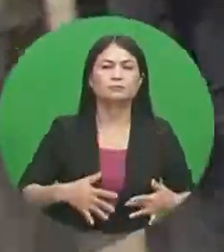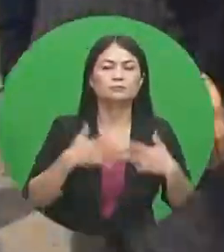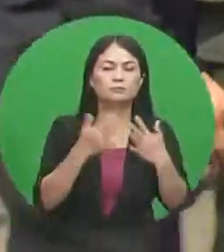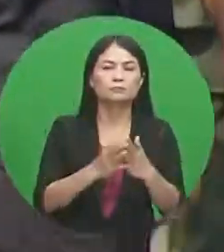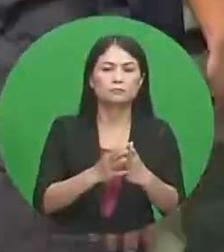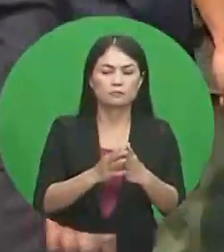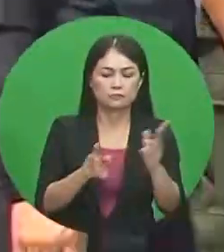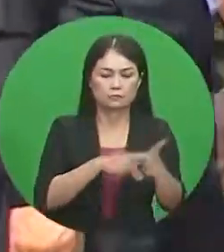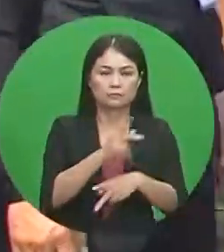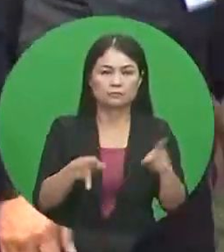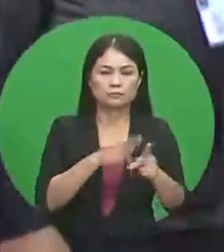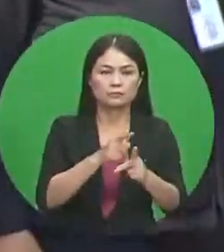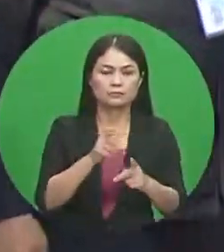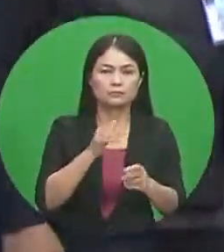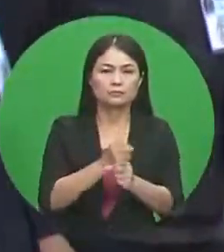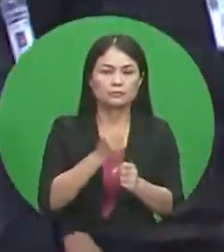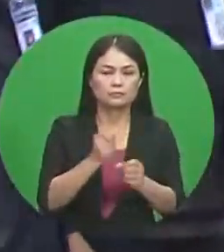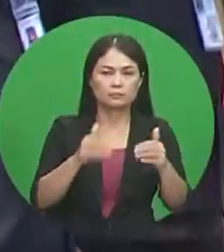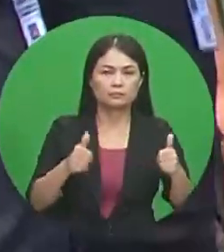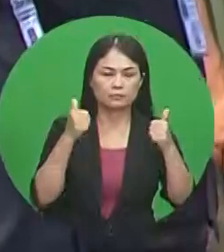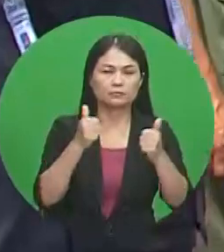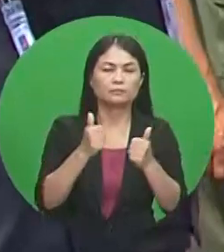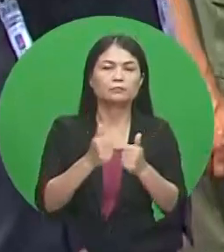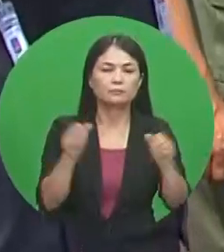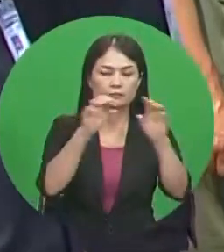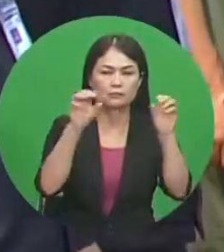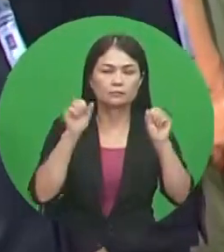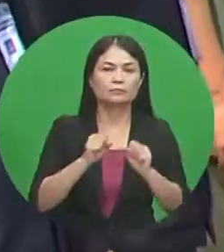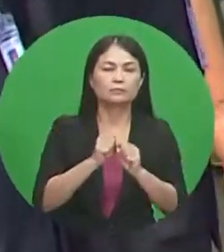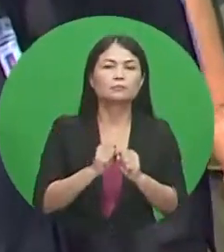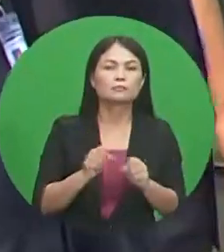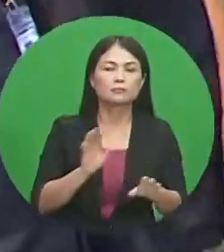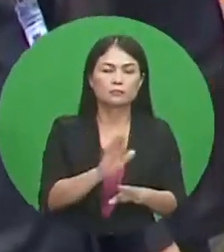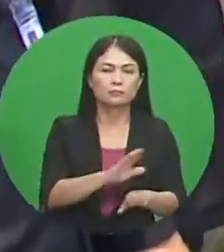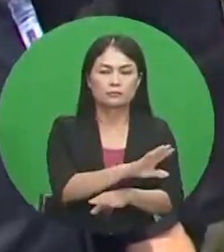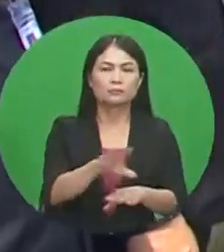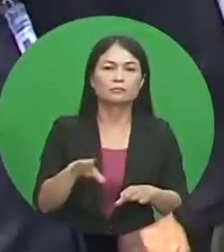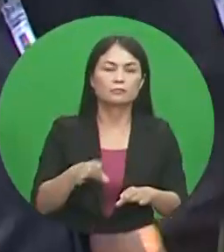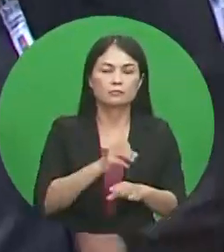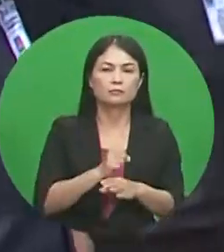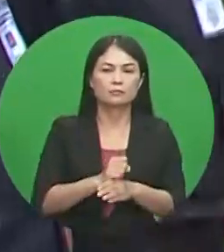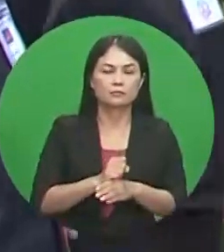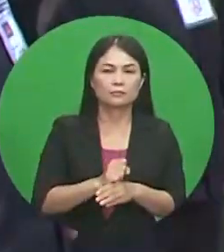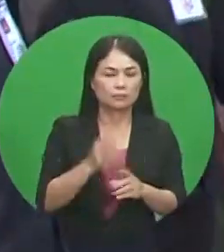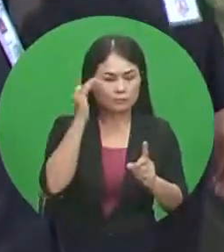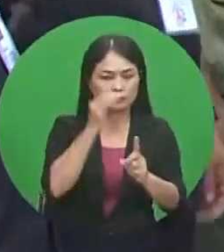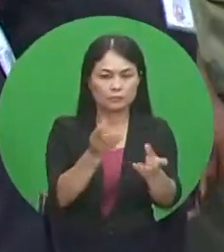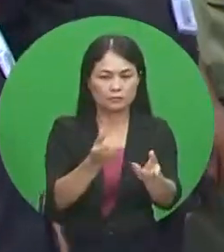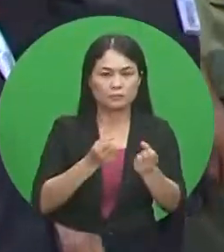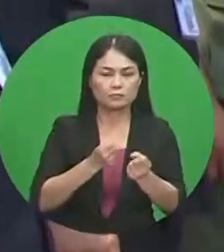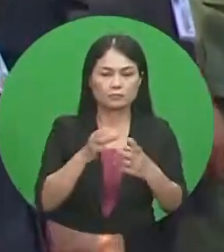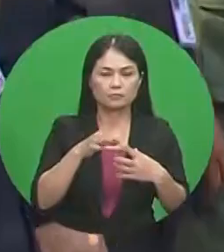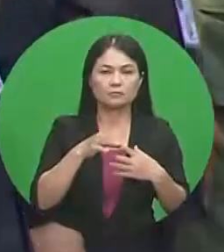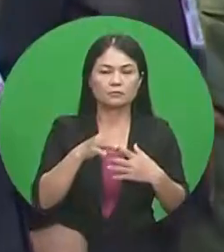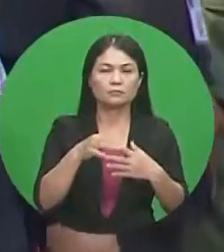របស់ប្រជាពលរដ្ឋនិងធ្វើឲ្យប្រសើរឡើងប្រព័ន្ធភូមិភាគកម្មរបស់កម្ពុជាសម្ដៅទាញយកអត្ថប្រ